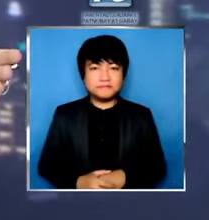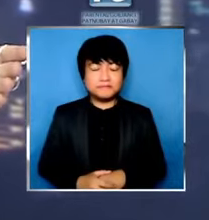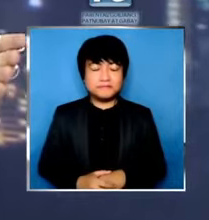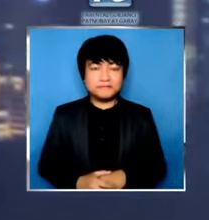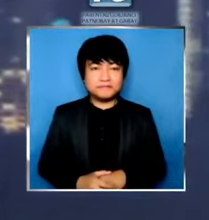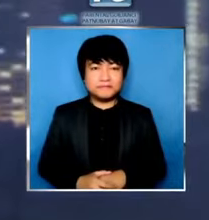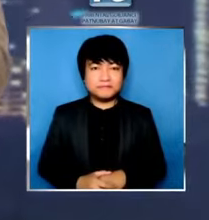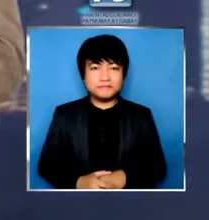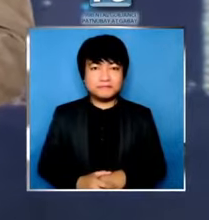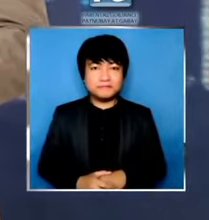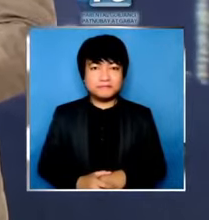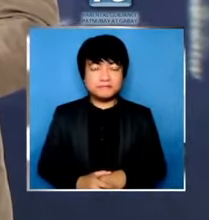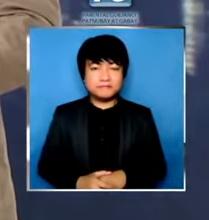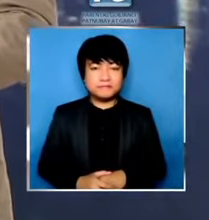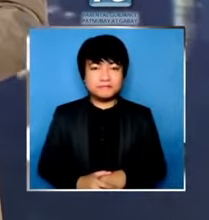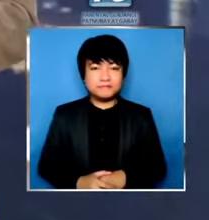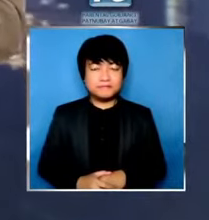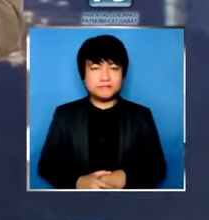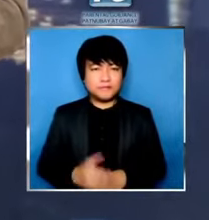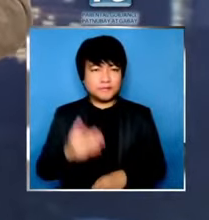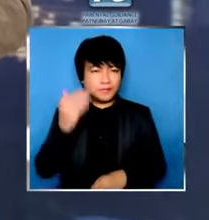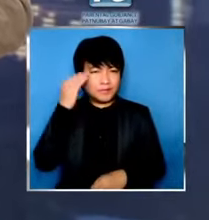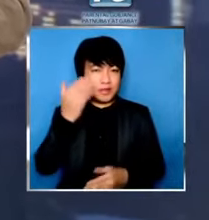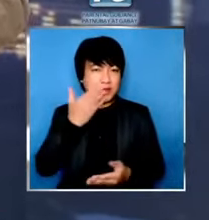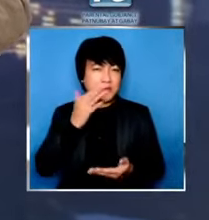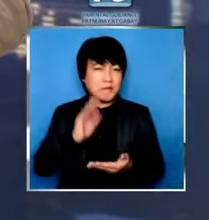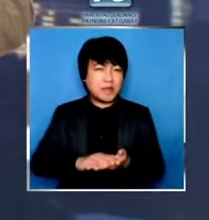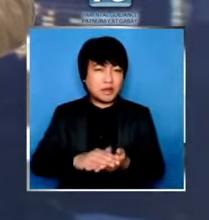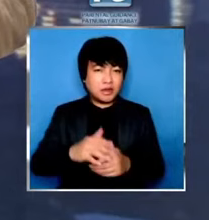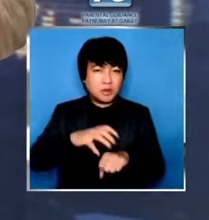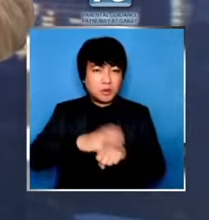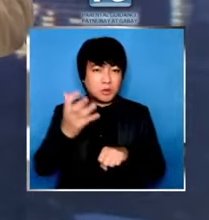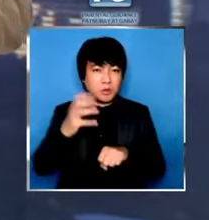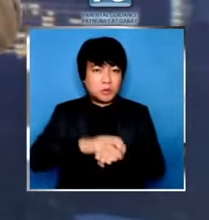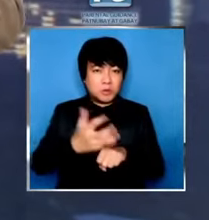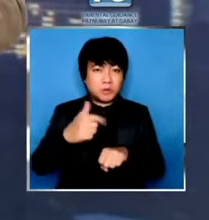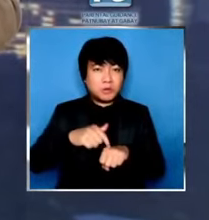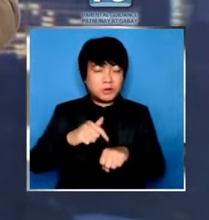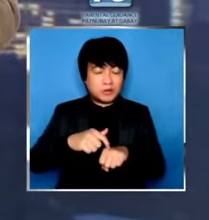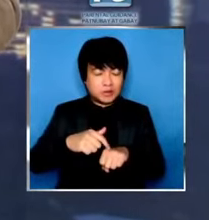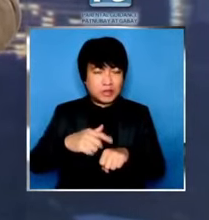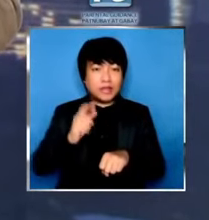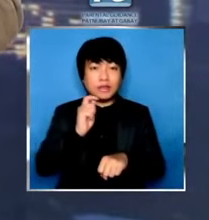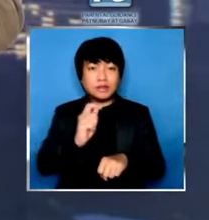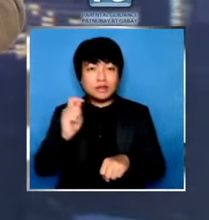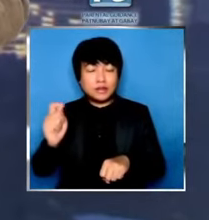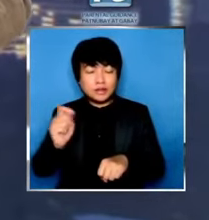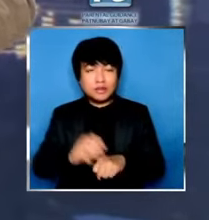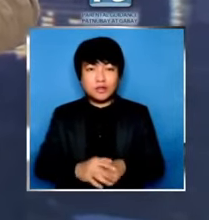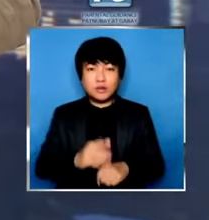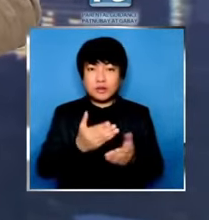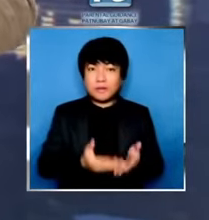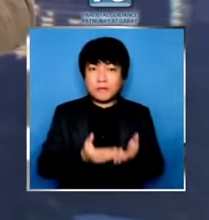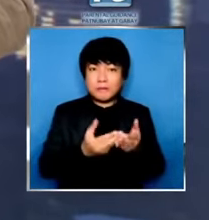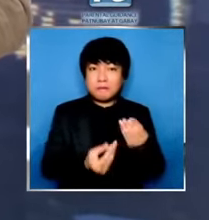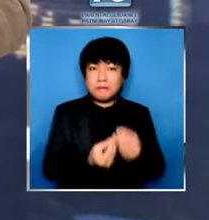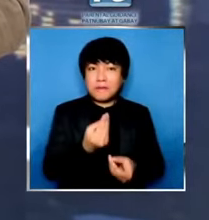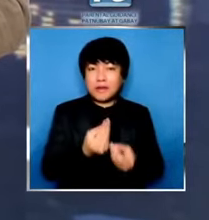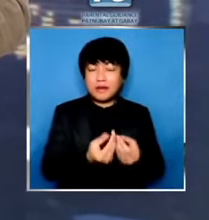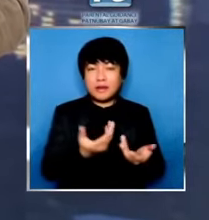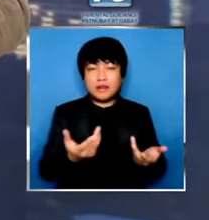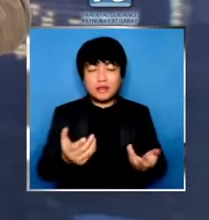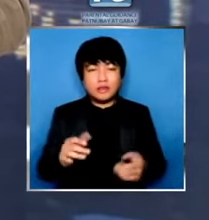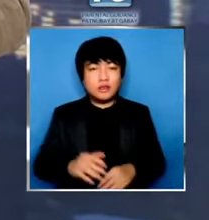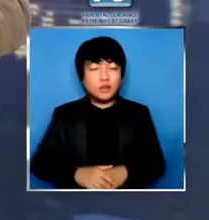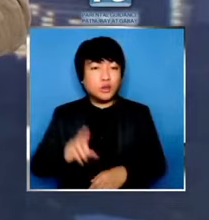Ang bad weekday experience ng isang TikToker na nagbanana boat at ang pagsilang ng Red Panda Twins sa isang zoo sa UK. Paspasan natin ang nakatutuwa at